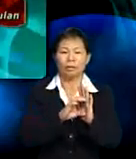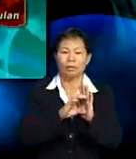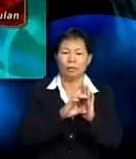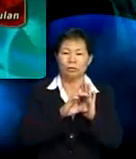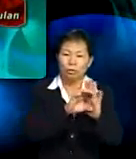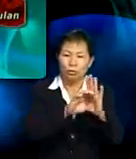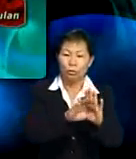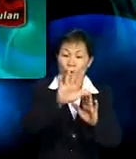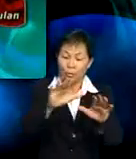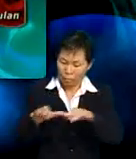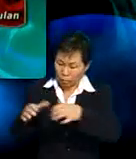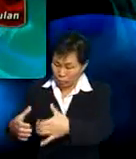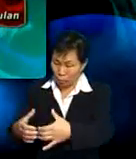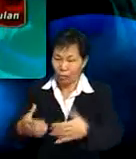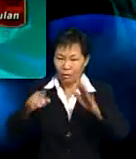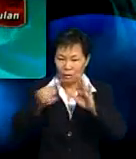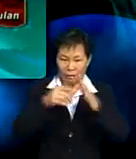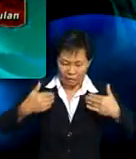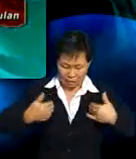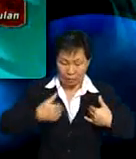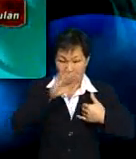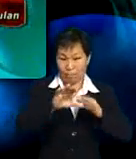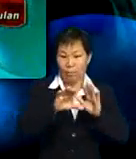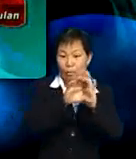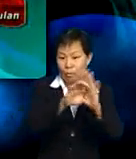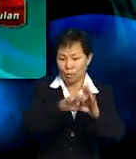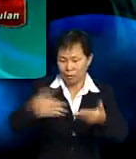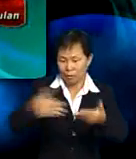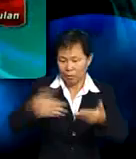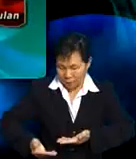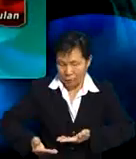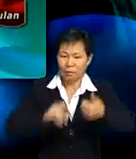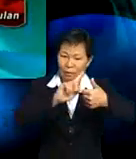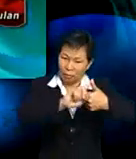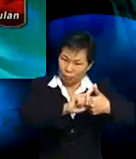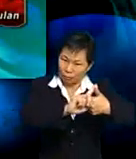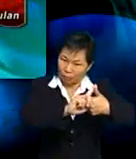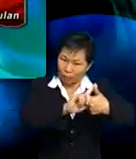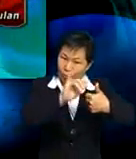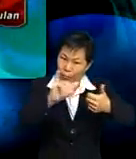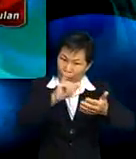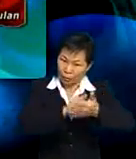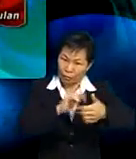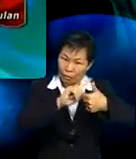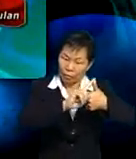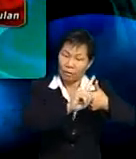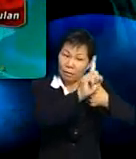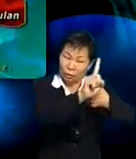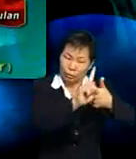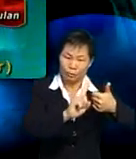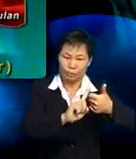berkumpulan. Terdapat 5 model yang diperkenalkan, iaitu model